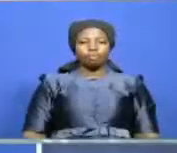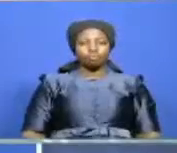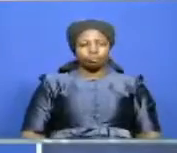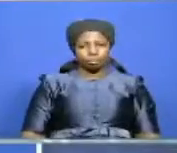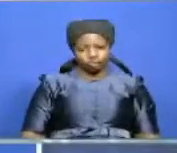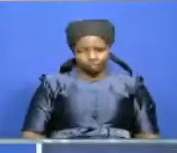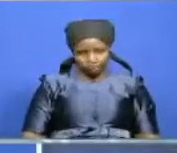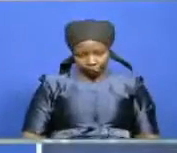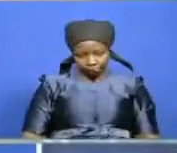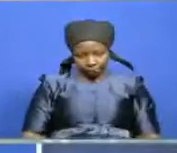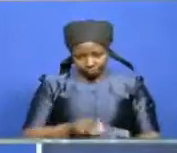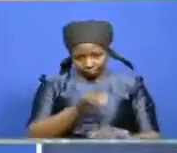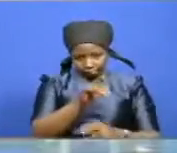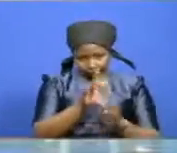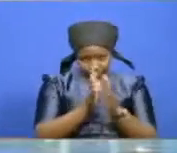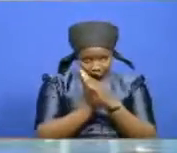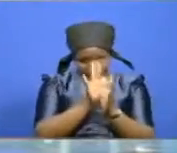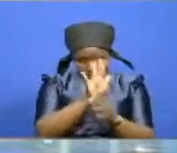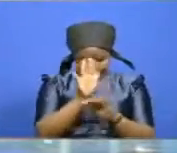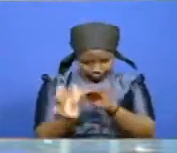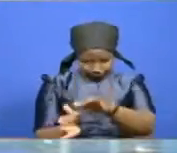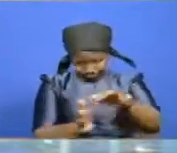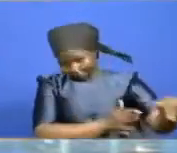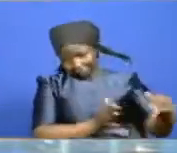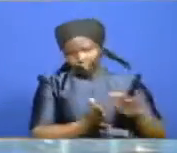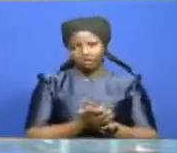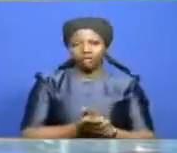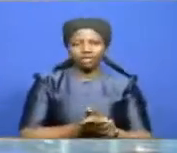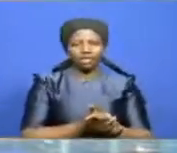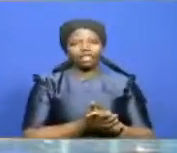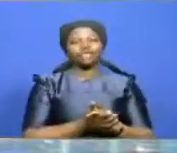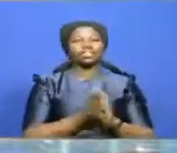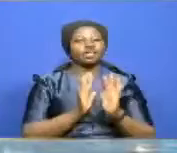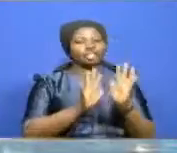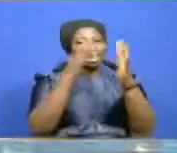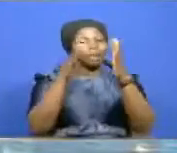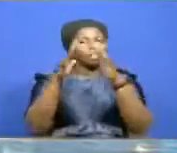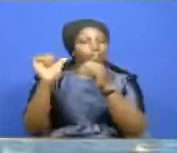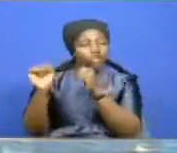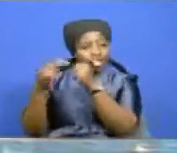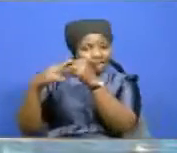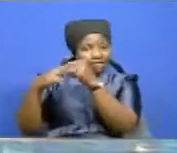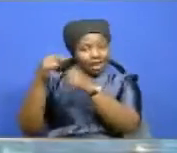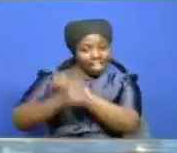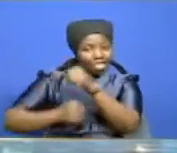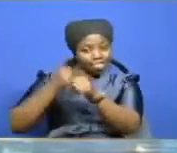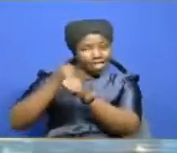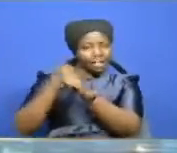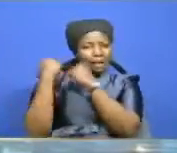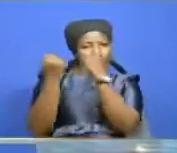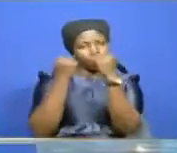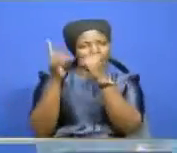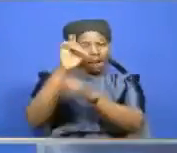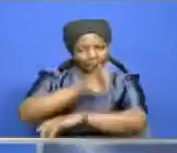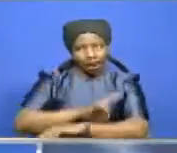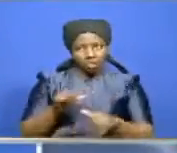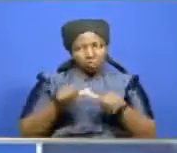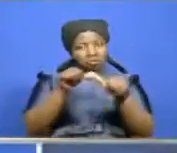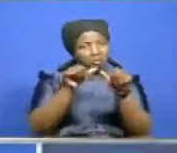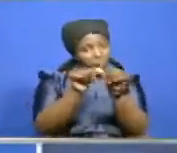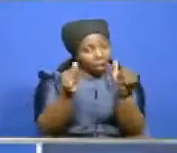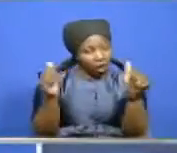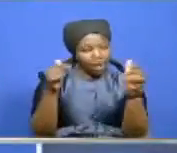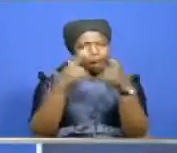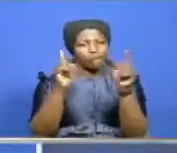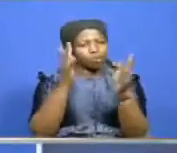Tukichana na taarifa yake Jackie Wambiru, sherehe za 57 za siku kuu ya mashujaa ziliendelea vyema licha ya masharti